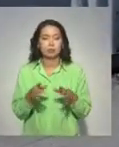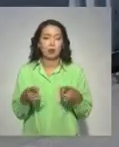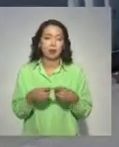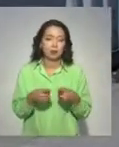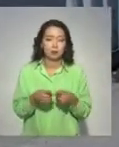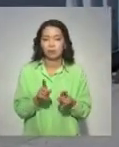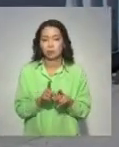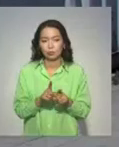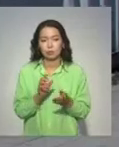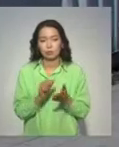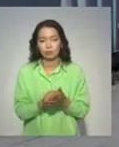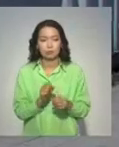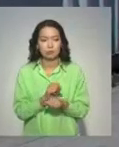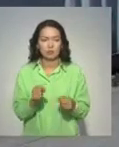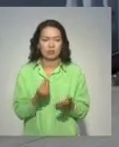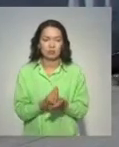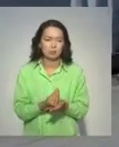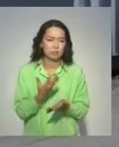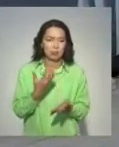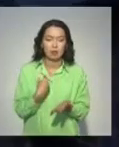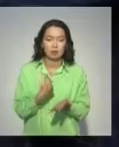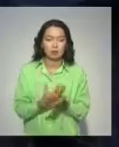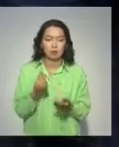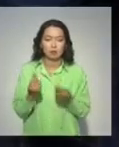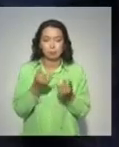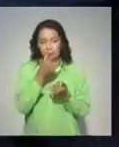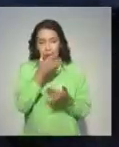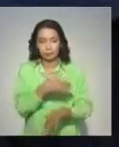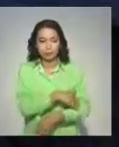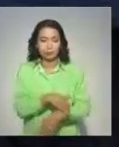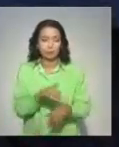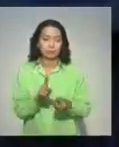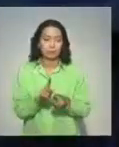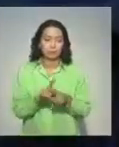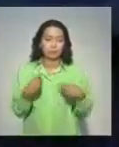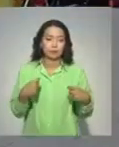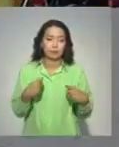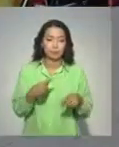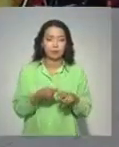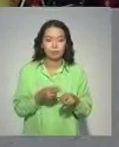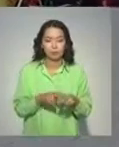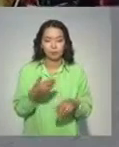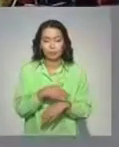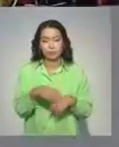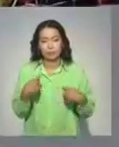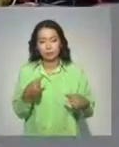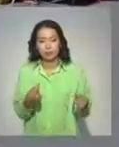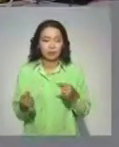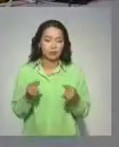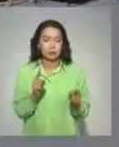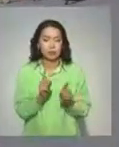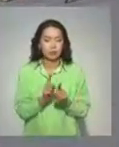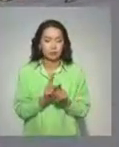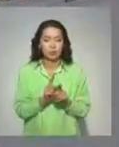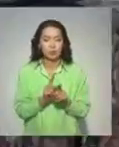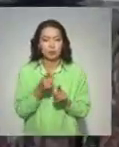дегенге болмай ма ондайға? Қымбат қой ол. Оны ақтай алмай қаламын оны кейін. Көше бойында зат сатып отырғандардың күні қылпылдаумен, жан жағына жалтақтаумен